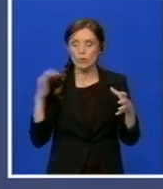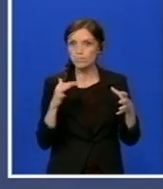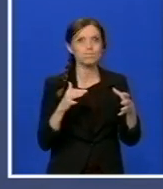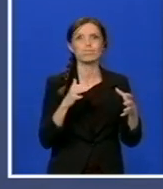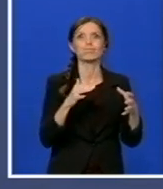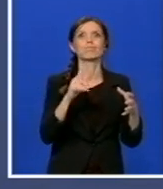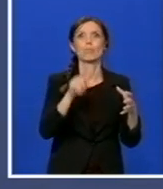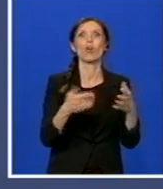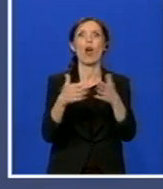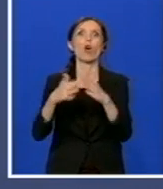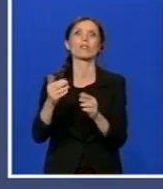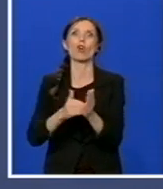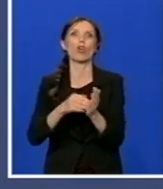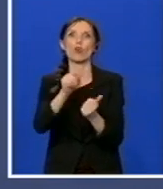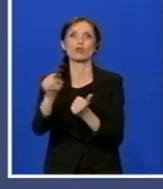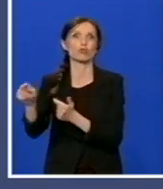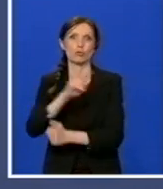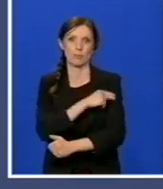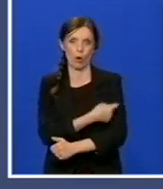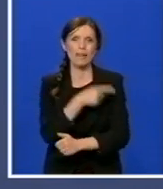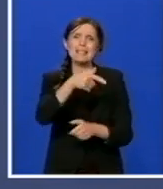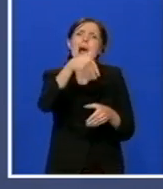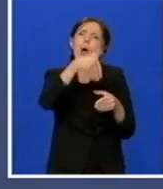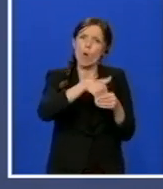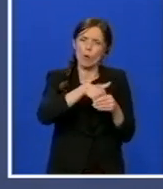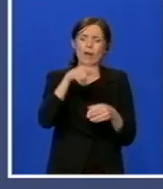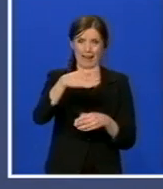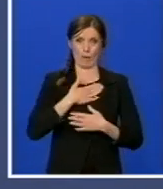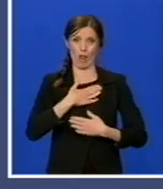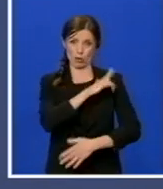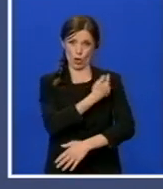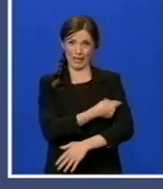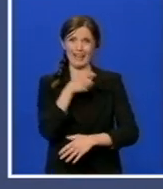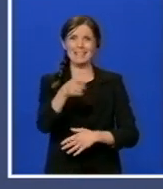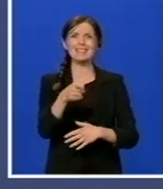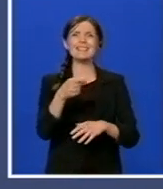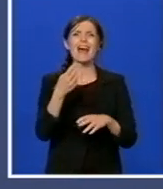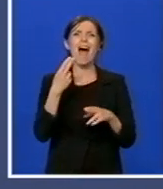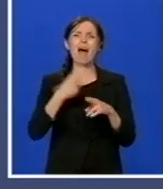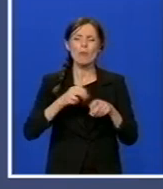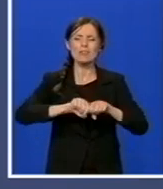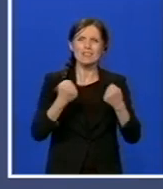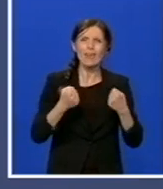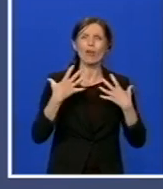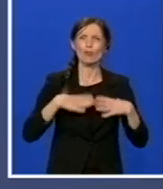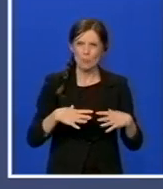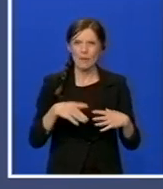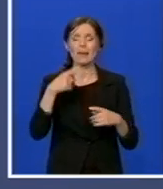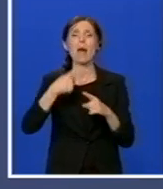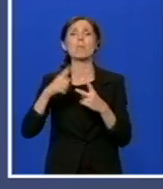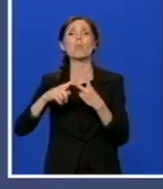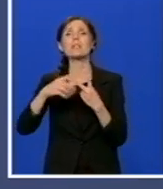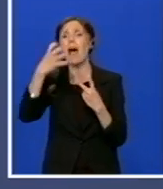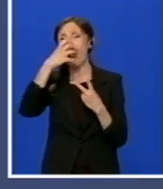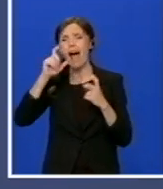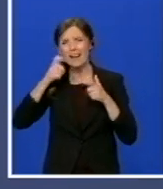jedinica, pre svega na našoj klinici za ortopediju, zatim na klinici za anesteziju i intenzivnu